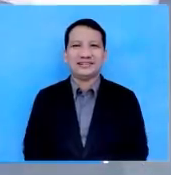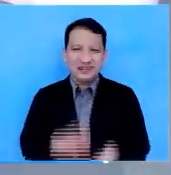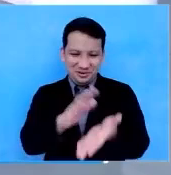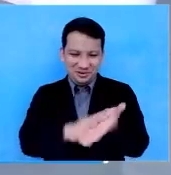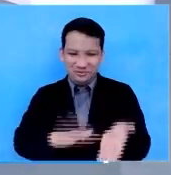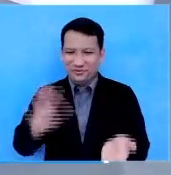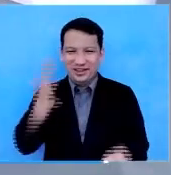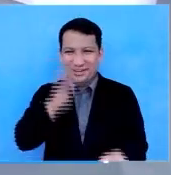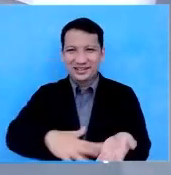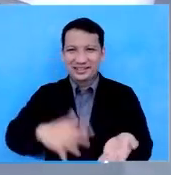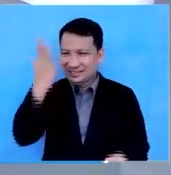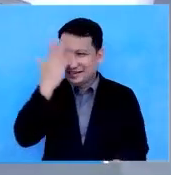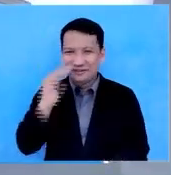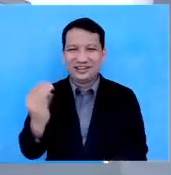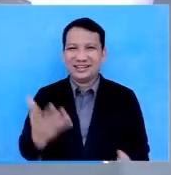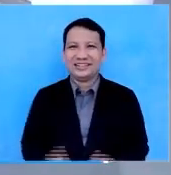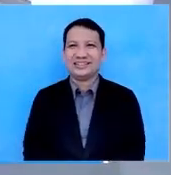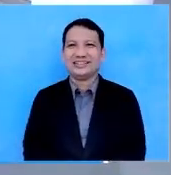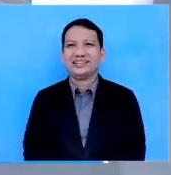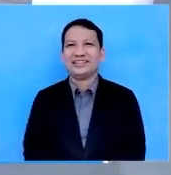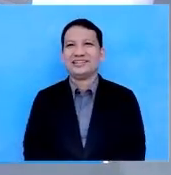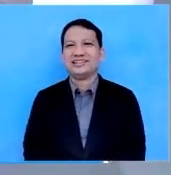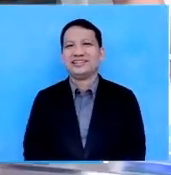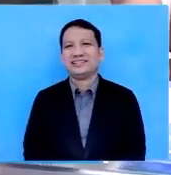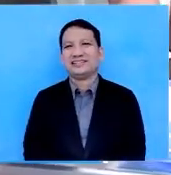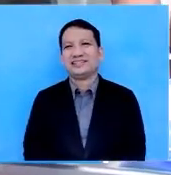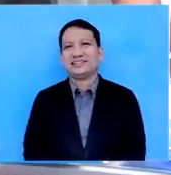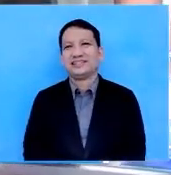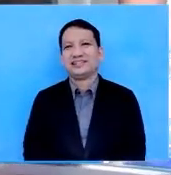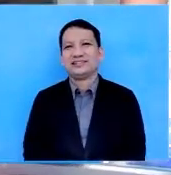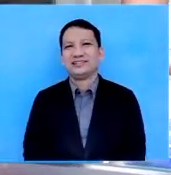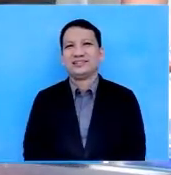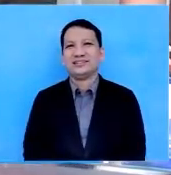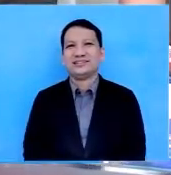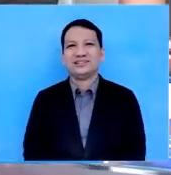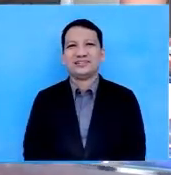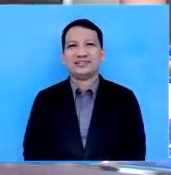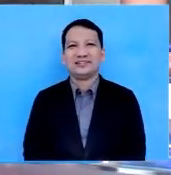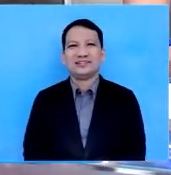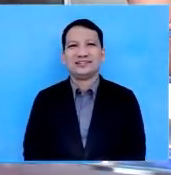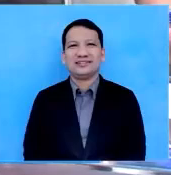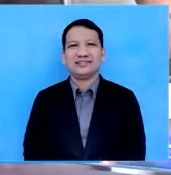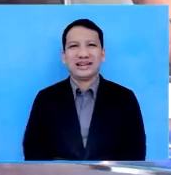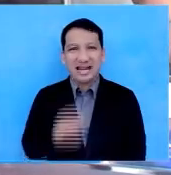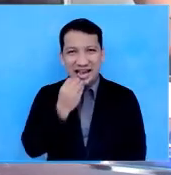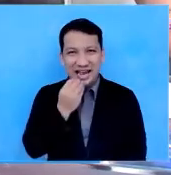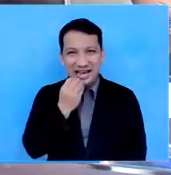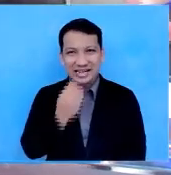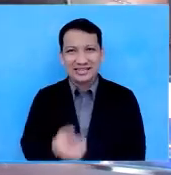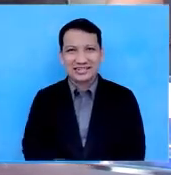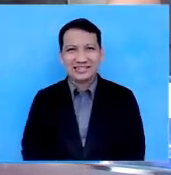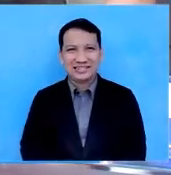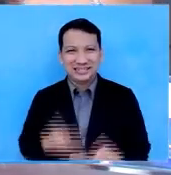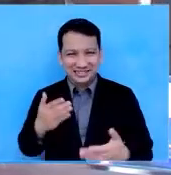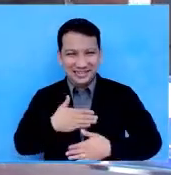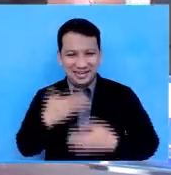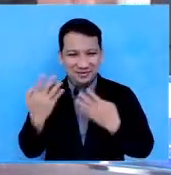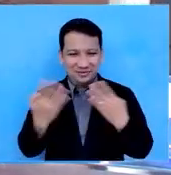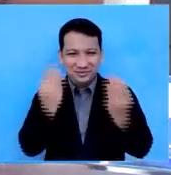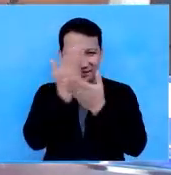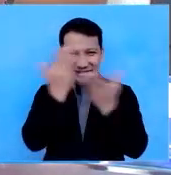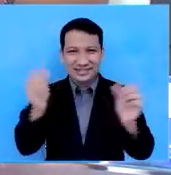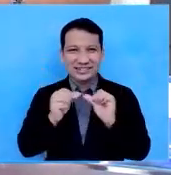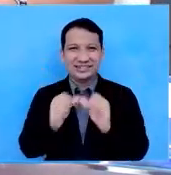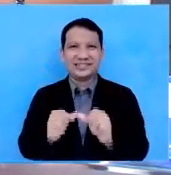dyan. Wala ka. Parang medyo ano tayo. Hindi naman talaga dapat pinapahid. Oo, kinakain niya. Okay. Happy birthday, salamat, Jester! Salamat, from